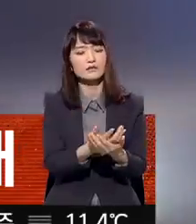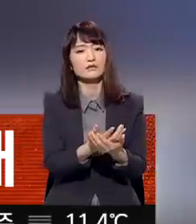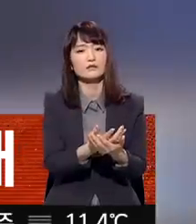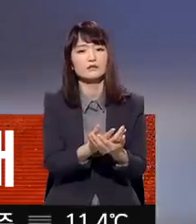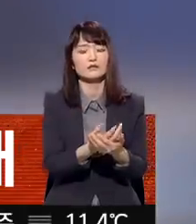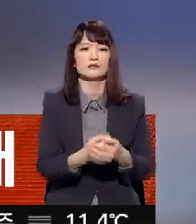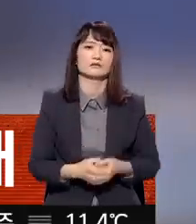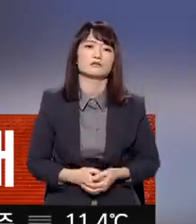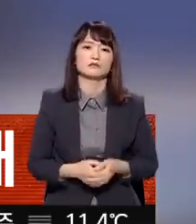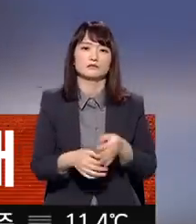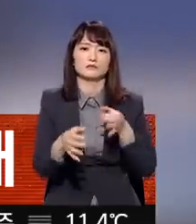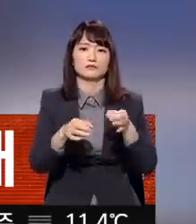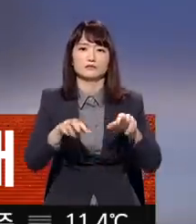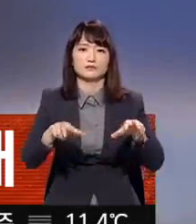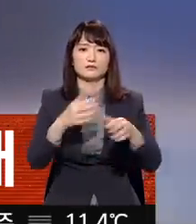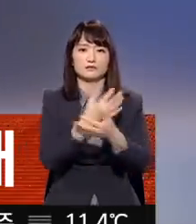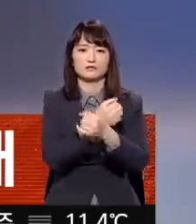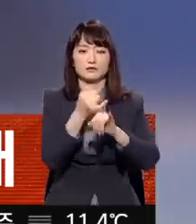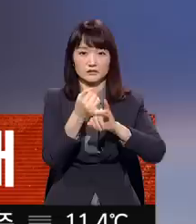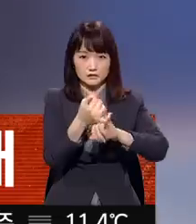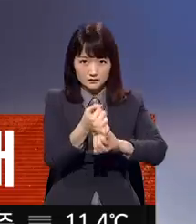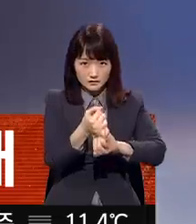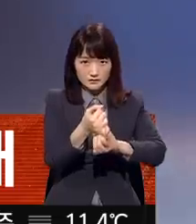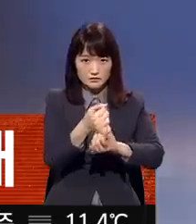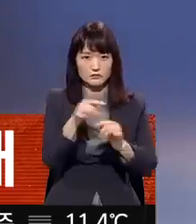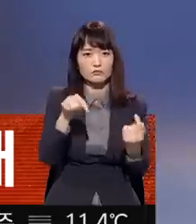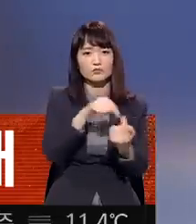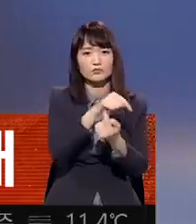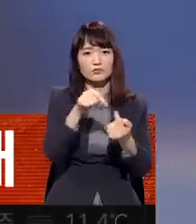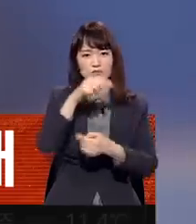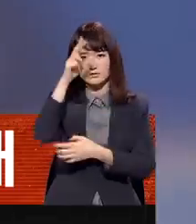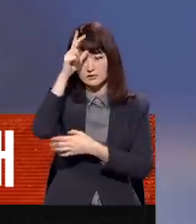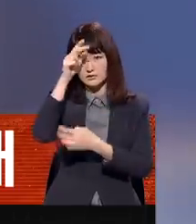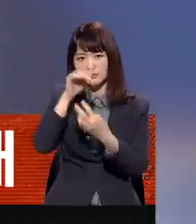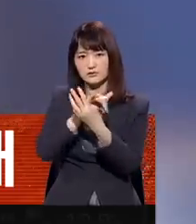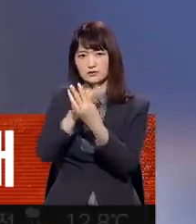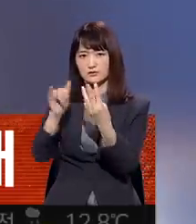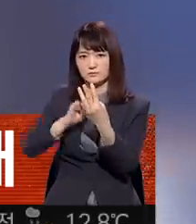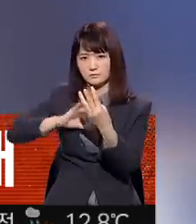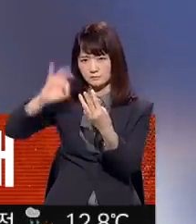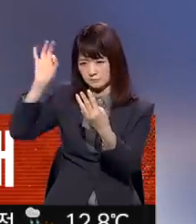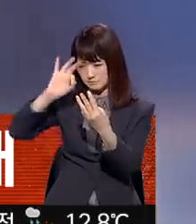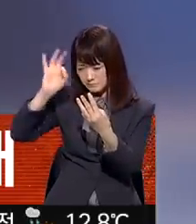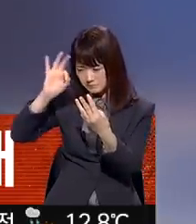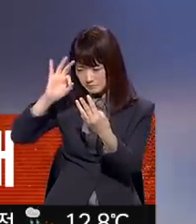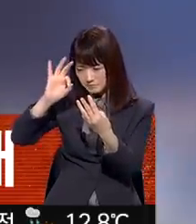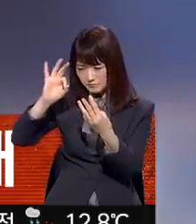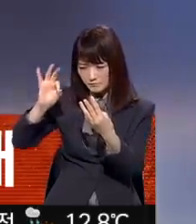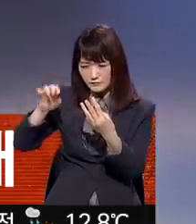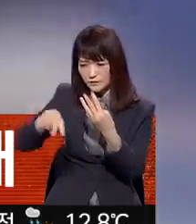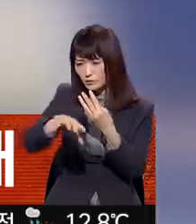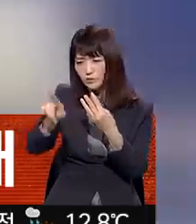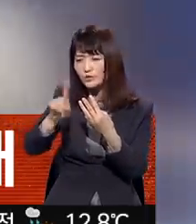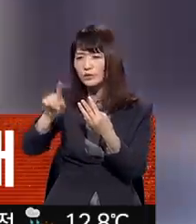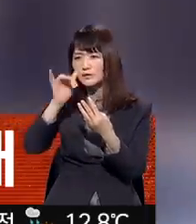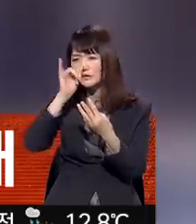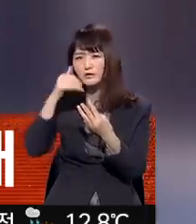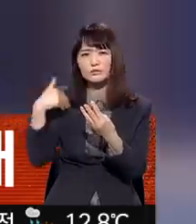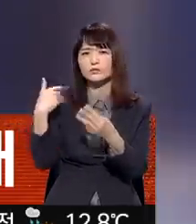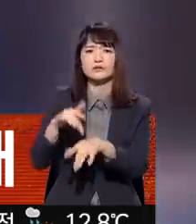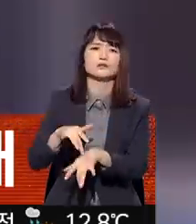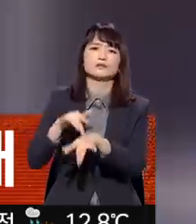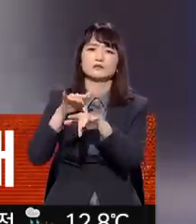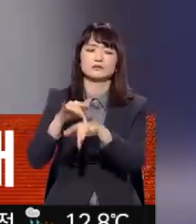받았다고 하는데 가게는 현재 예약제로만 운영하고 있고요. 경찰은 이 세 남성을 쫓고 있지만 아직까지도 행방이 묘연한 상태라고